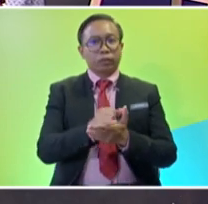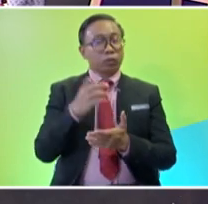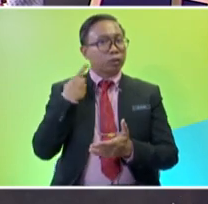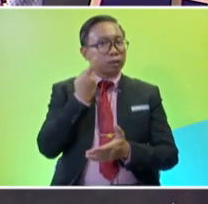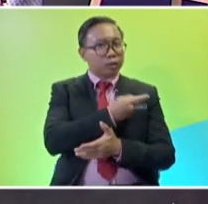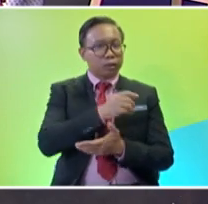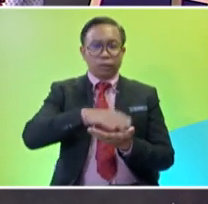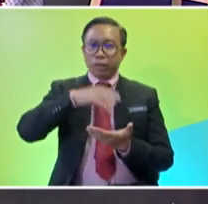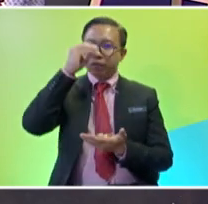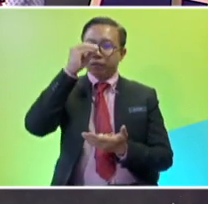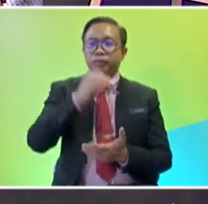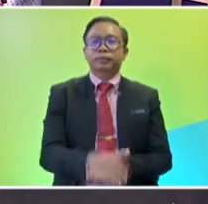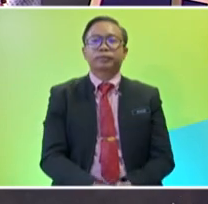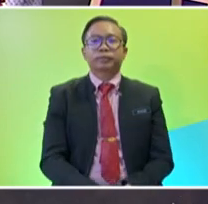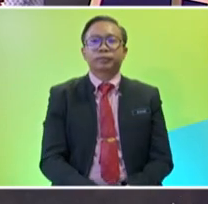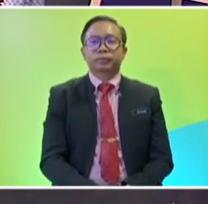baca